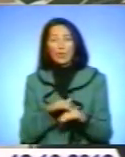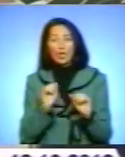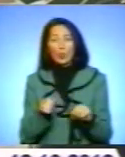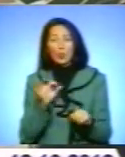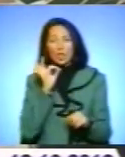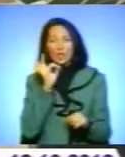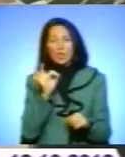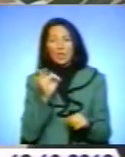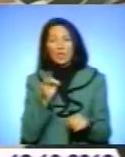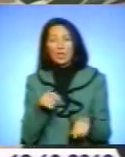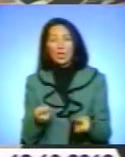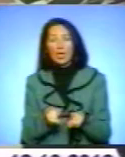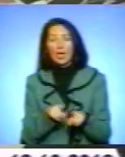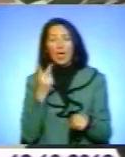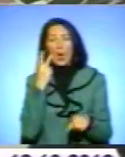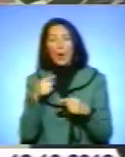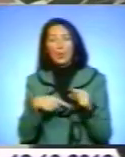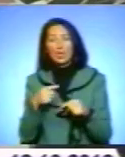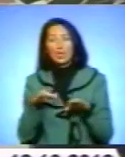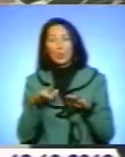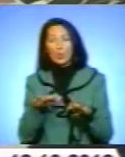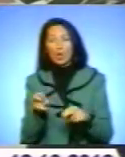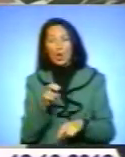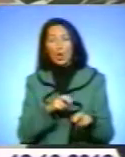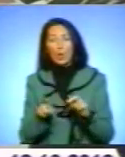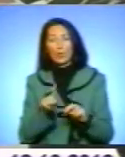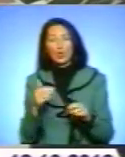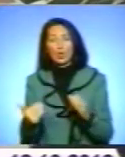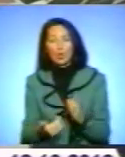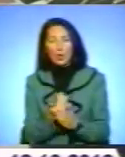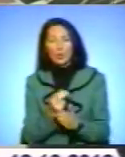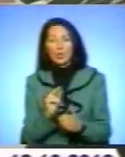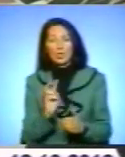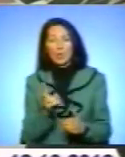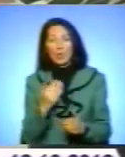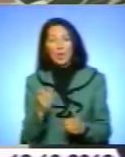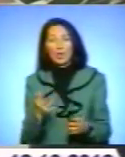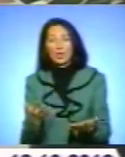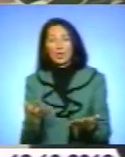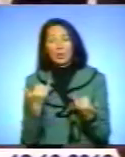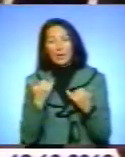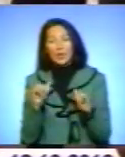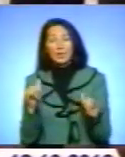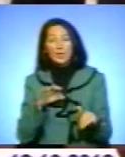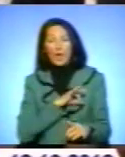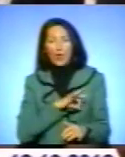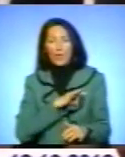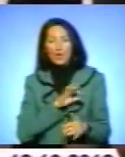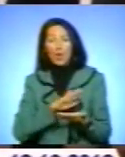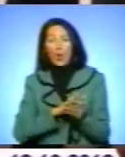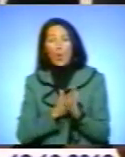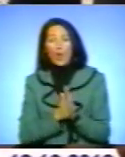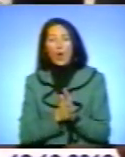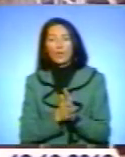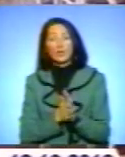сказати, такий постійний процес. Шукаємо щось нове, чим би вразити тих самих вихованців. Умови утримання